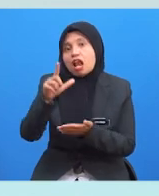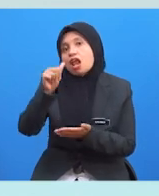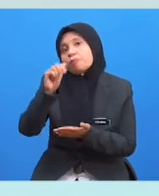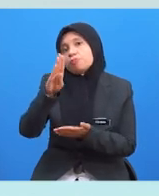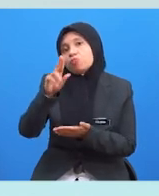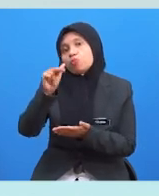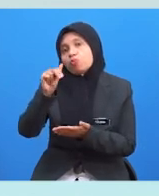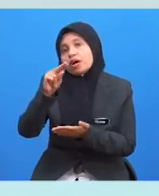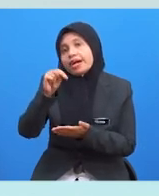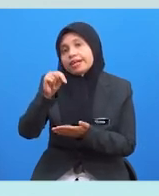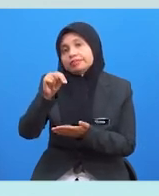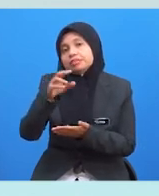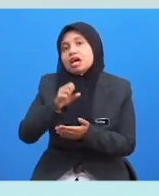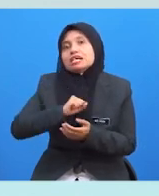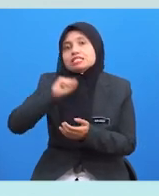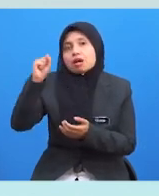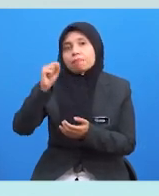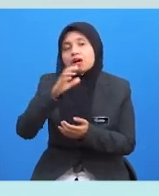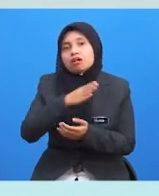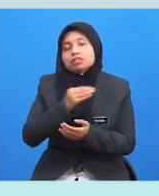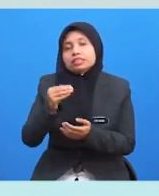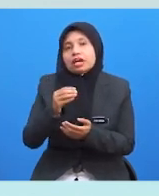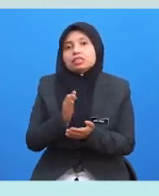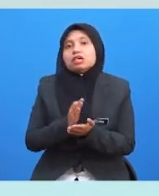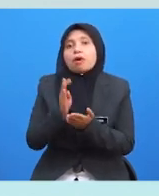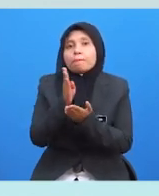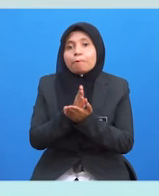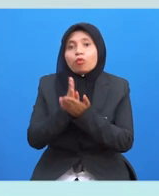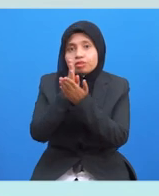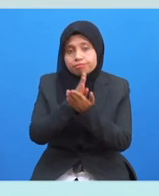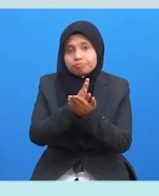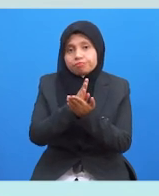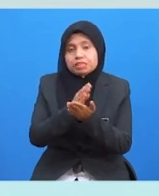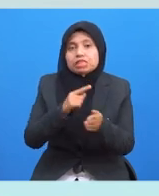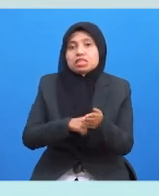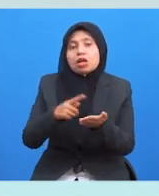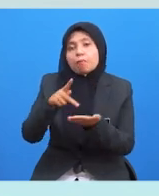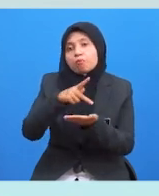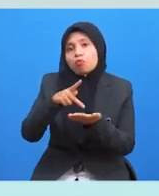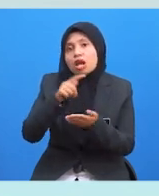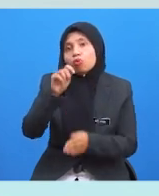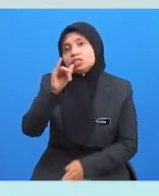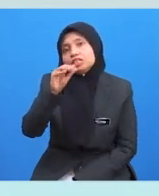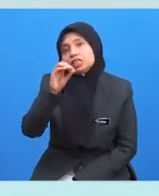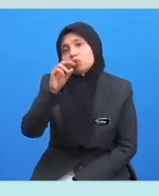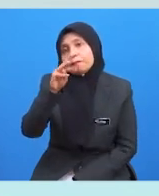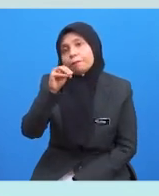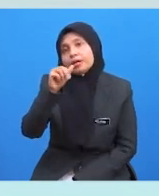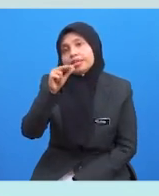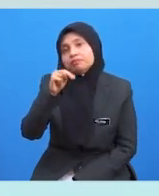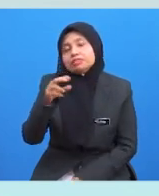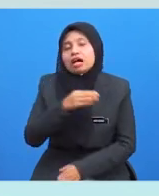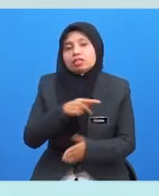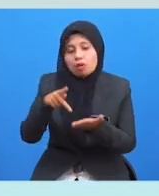dan perkhidmatan bot seperti Pulau Tioman, Pahang dan Pulau Langkawi,